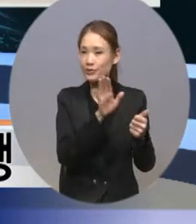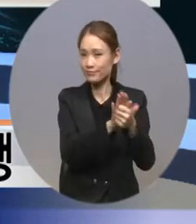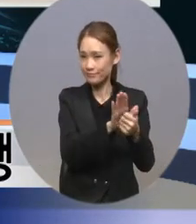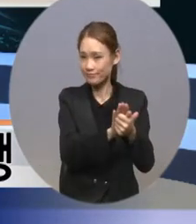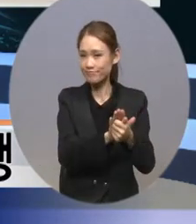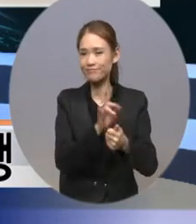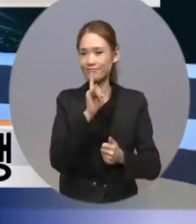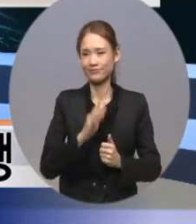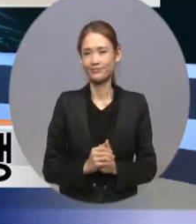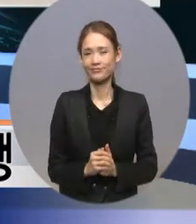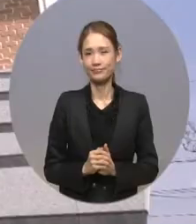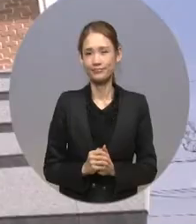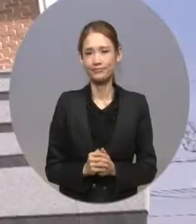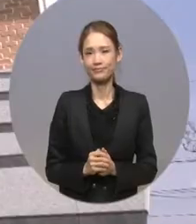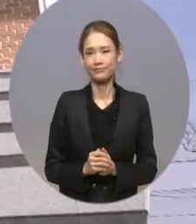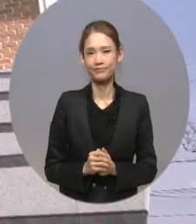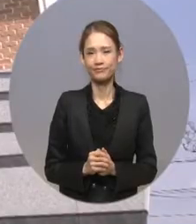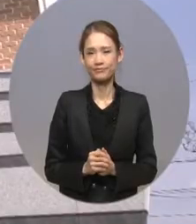기자입니다.